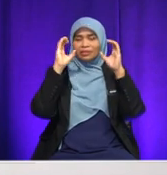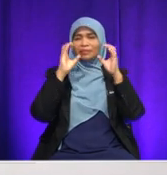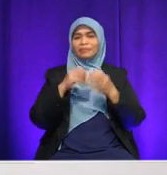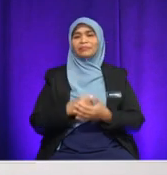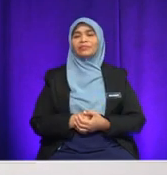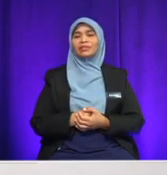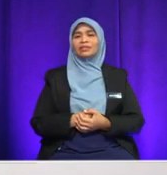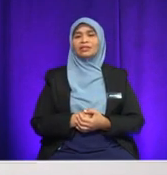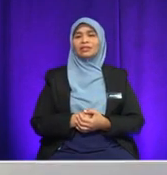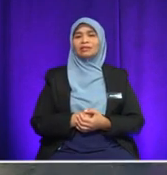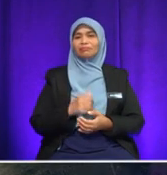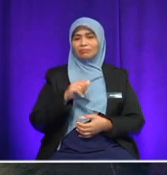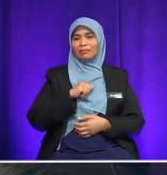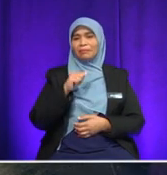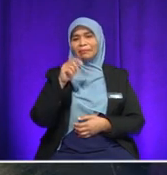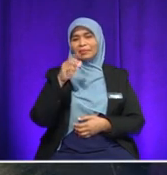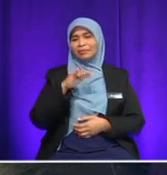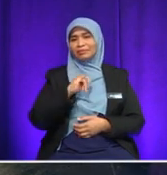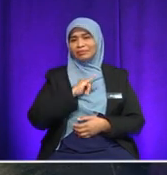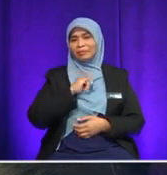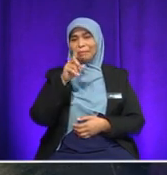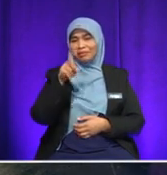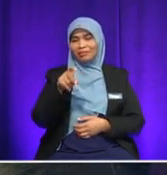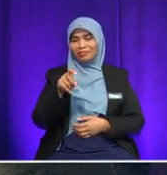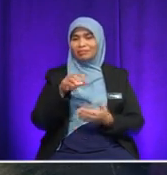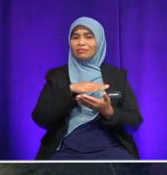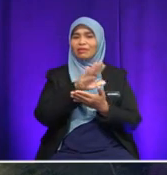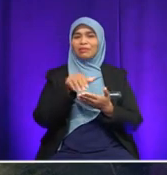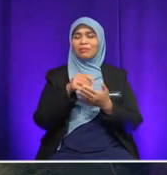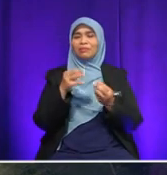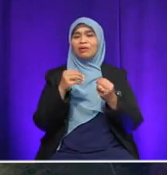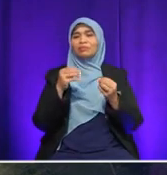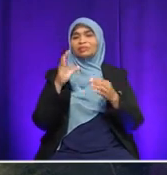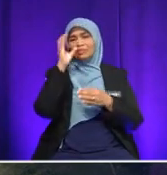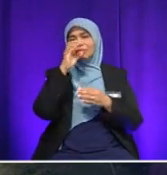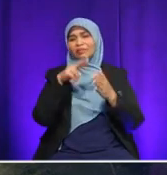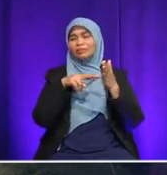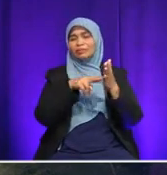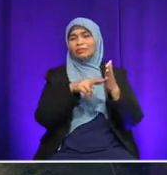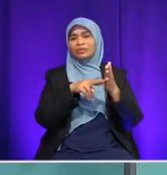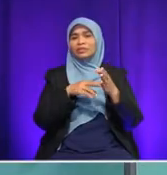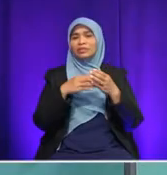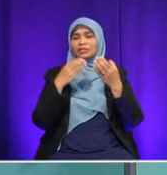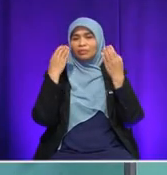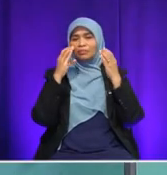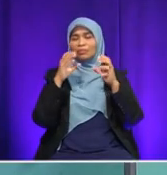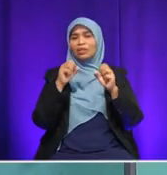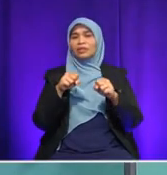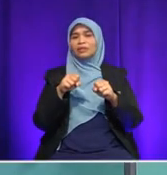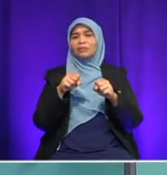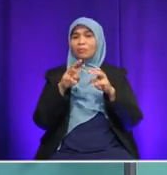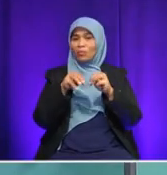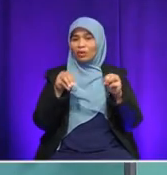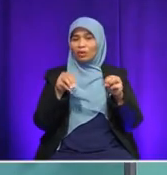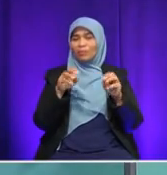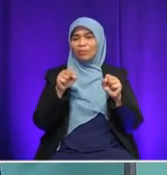pasti murid-murid dan juga guru-guru nak buat sebarang bahan rujukan macam mana cikgu? Kat mana tu sebenarnya? Okey, cikgu-cikgu boleh dapatkan ataupun